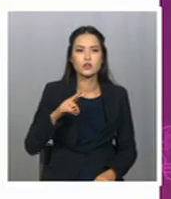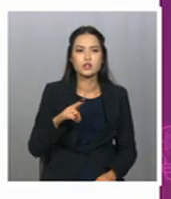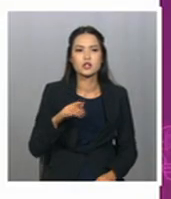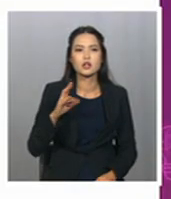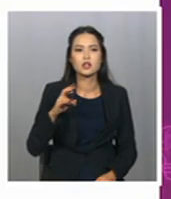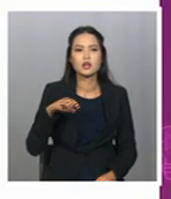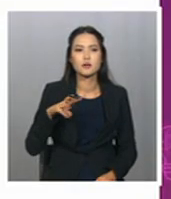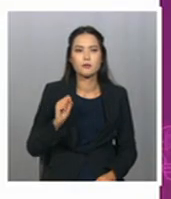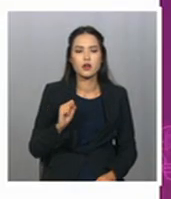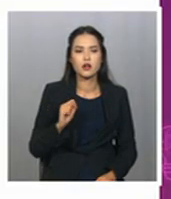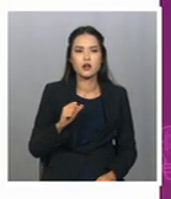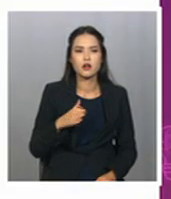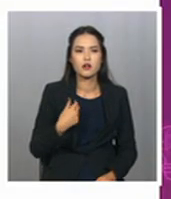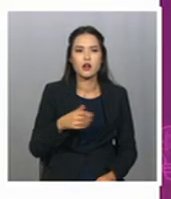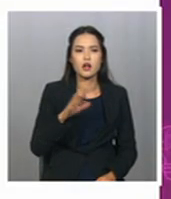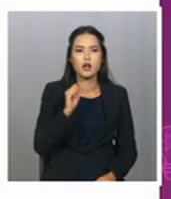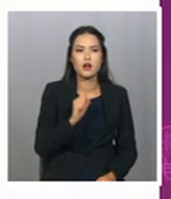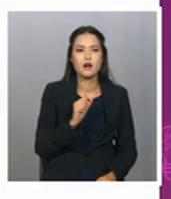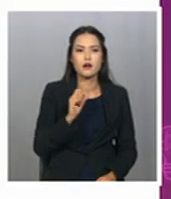ойсы қимасы.